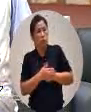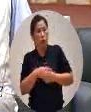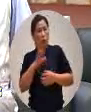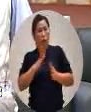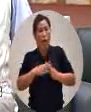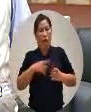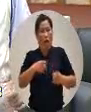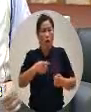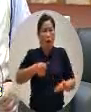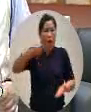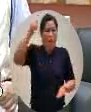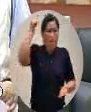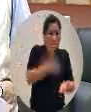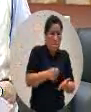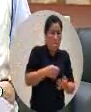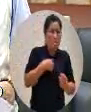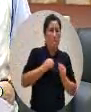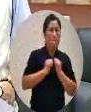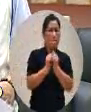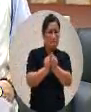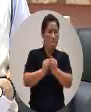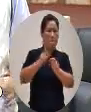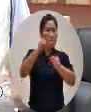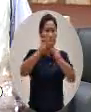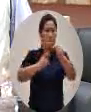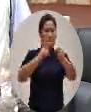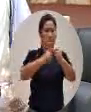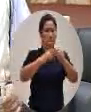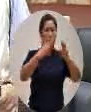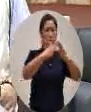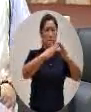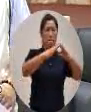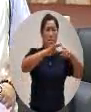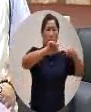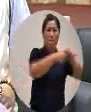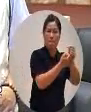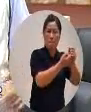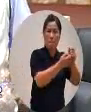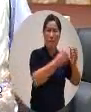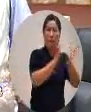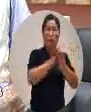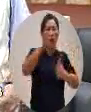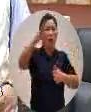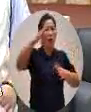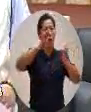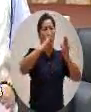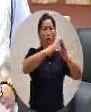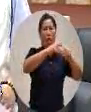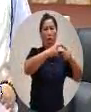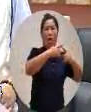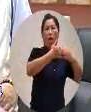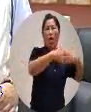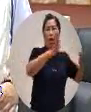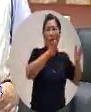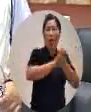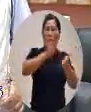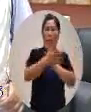年家庭分裂這樣,你以後就叫他出來唱出來就成了社會問題